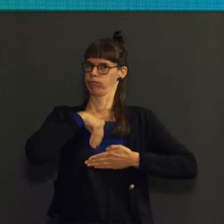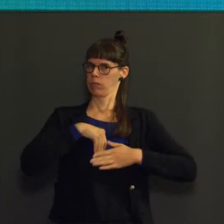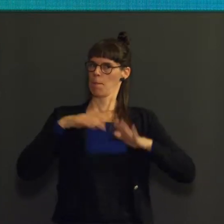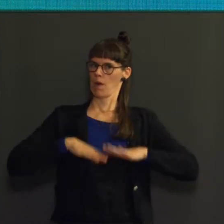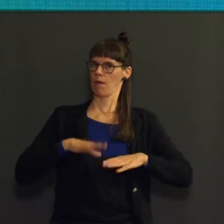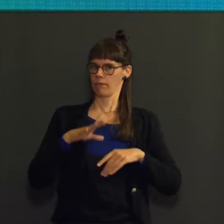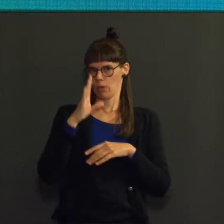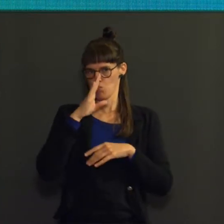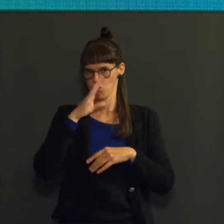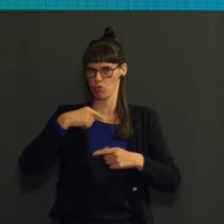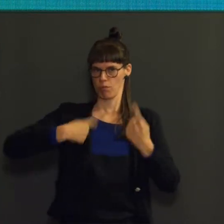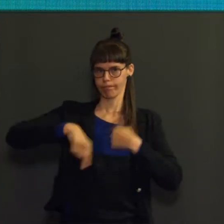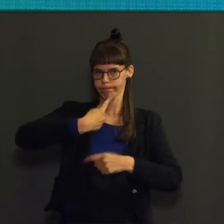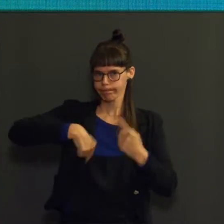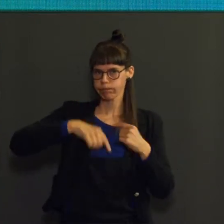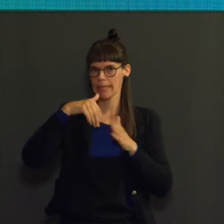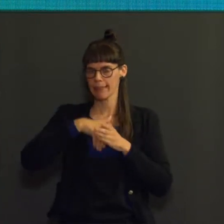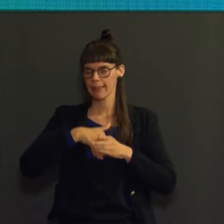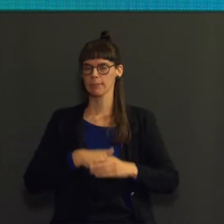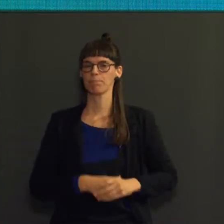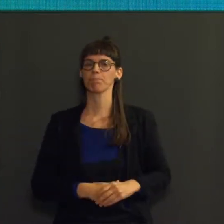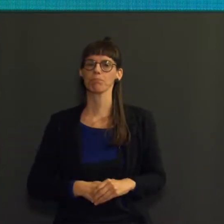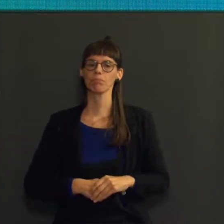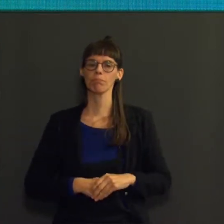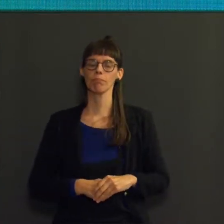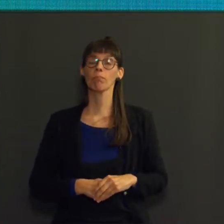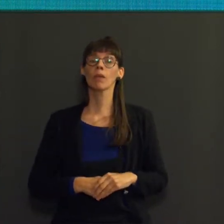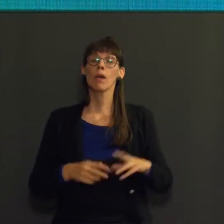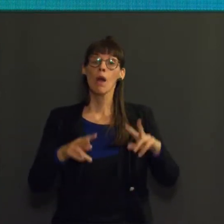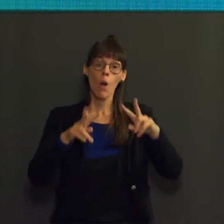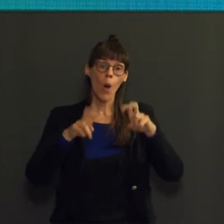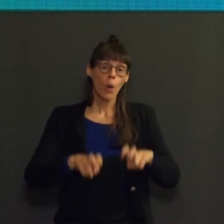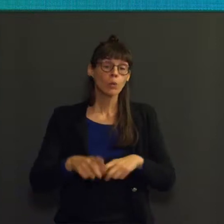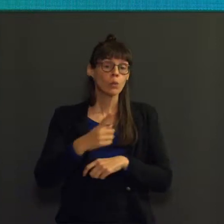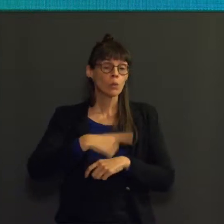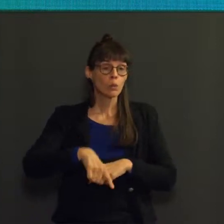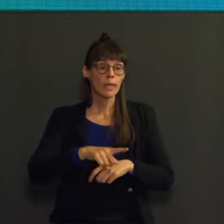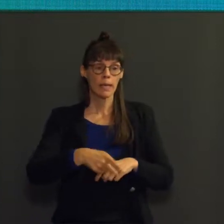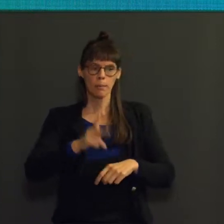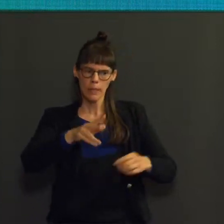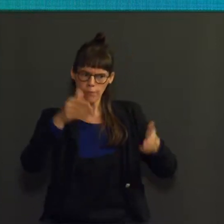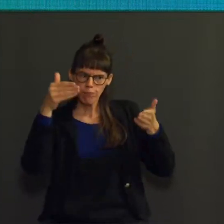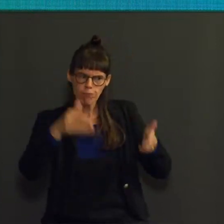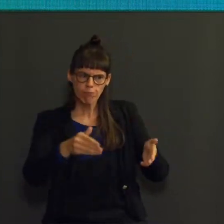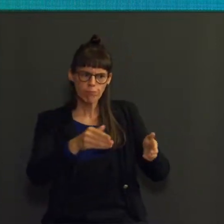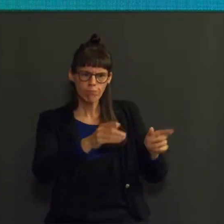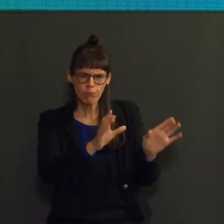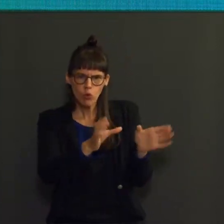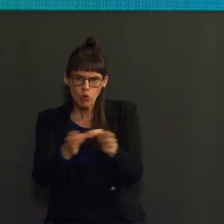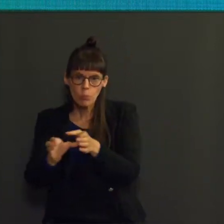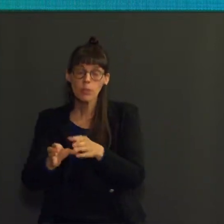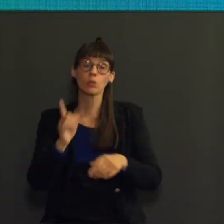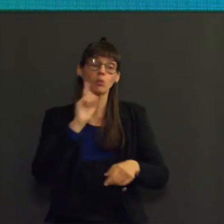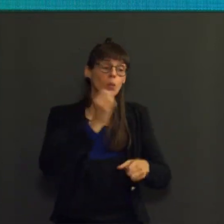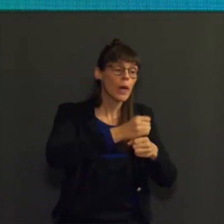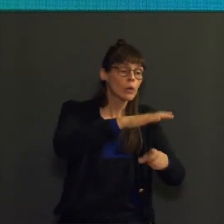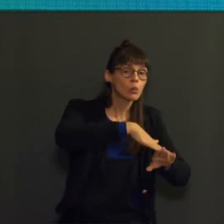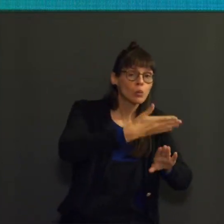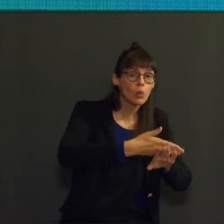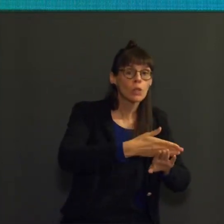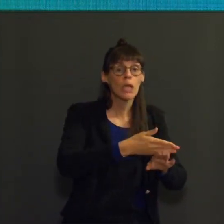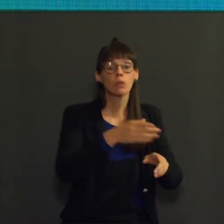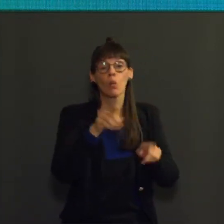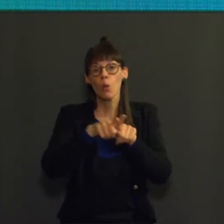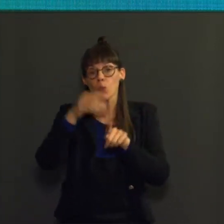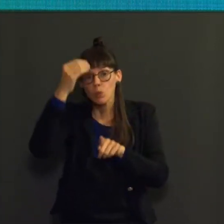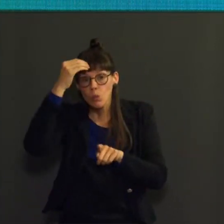bloed. Voor deze studies richten we ons op specifieke groepen, zoals gezondheidswerkers, maar ook